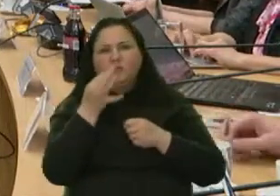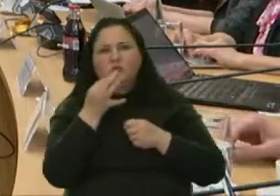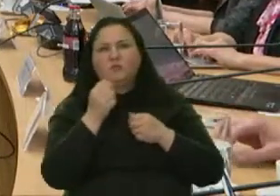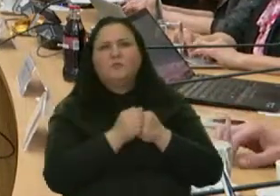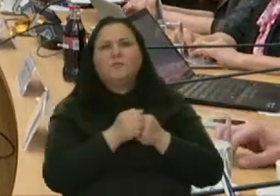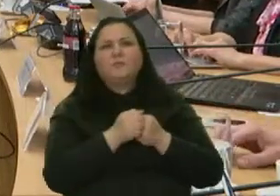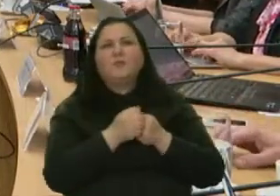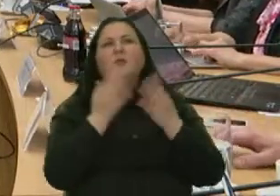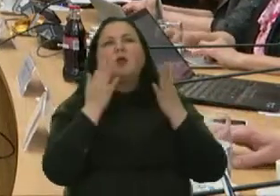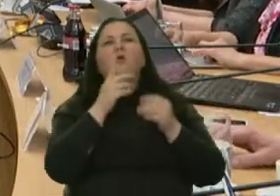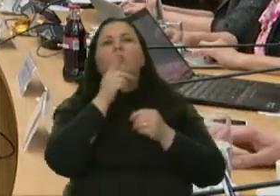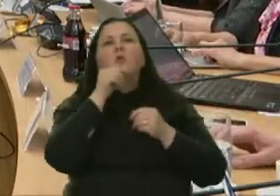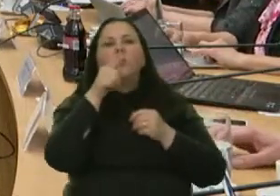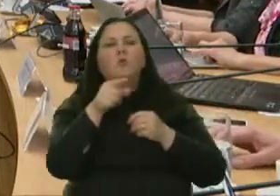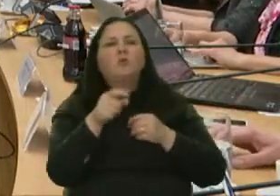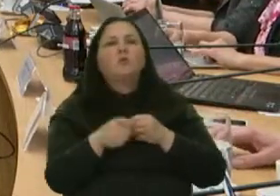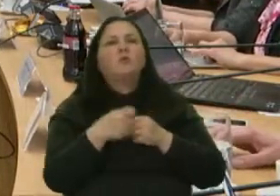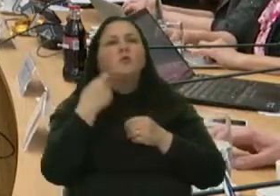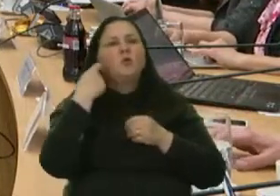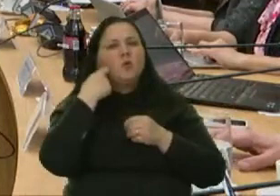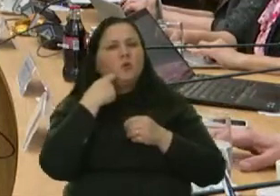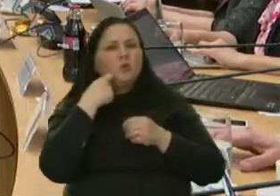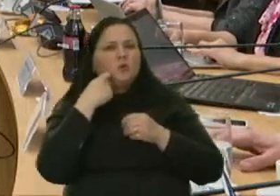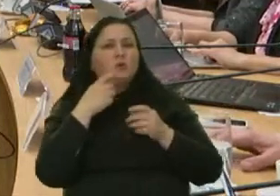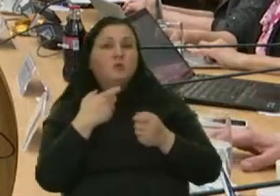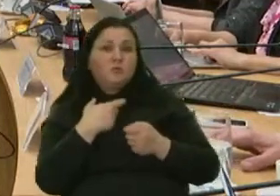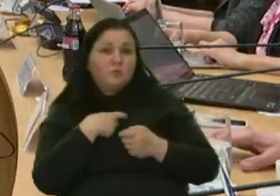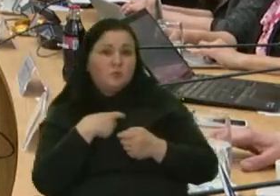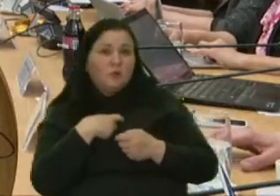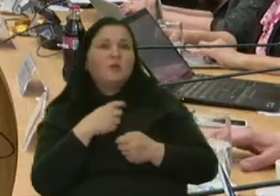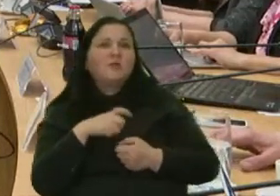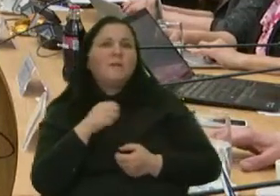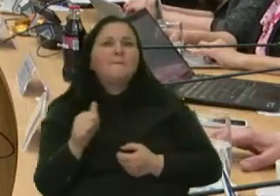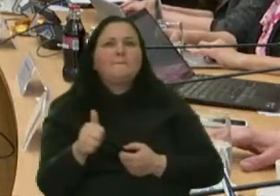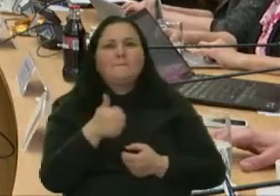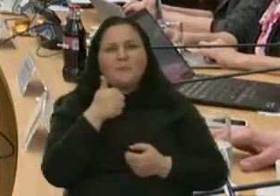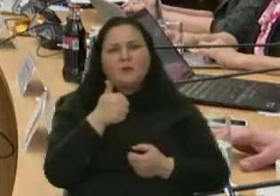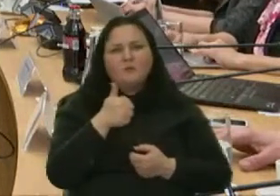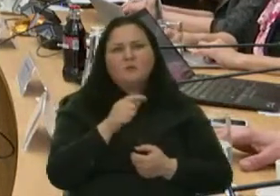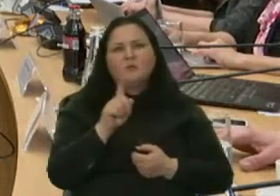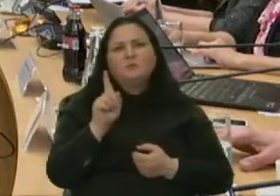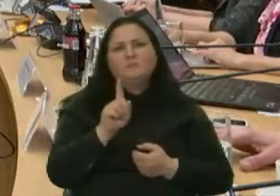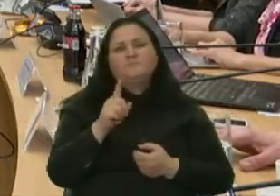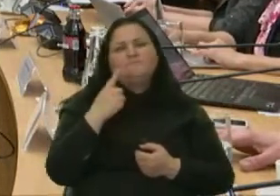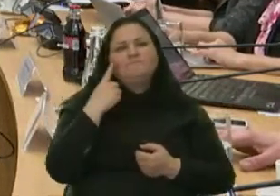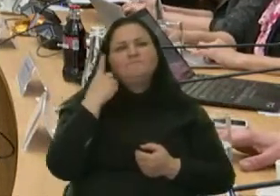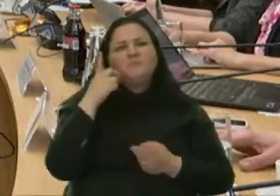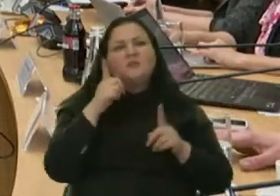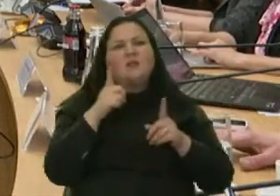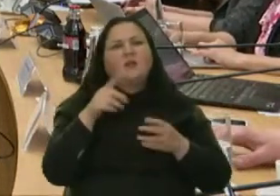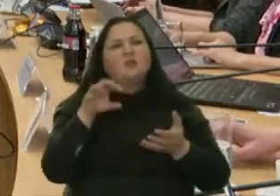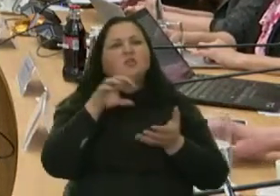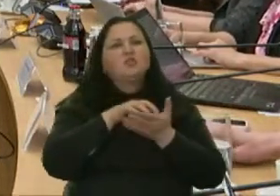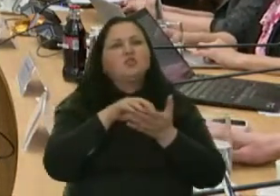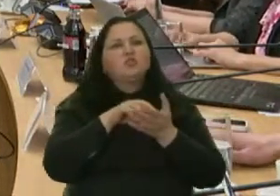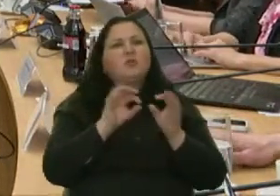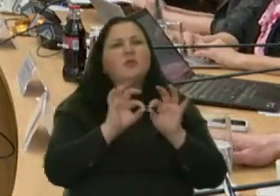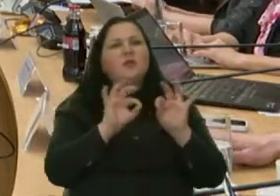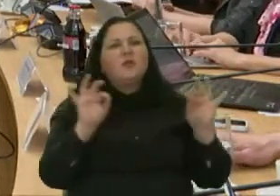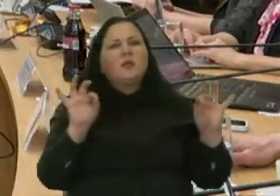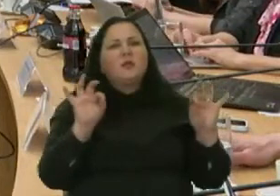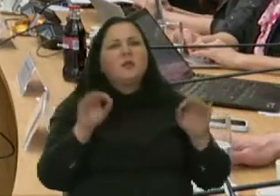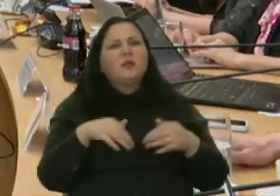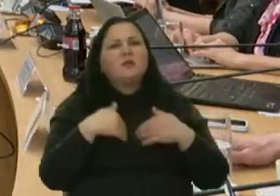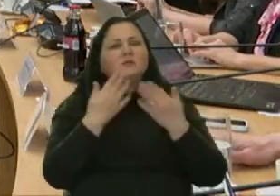unde municipiul are prune își manifestă pensiunea Probabil nu nu știu dacă zona asigură peniune la